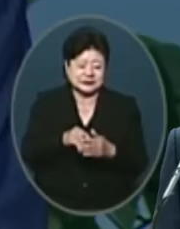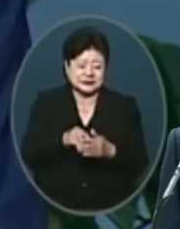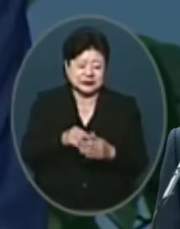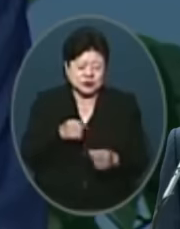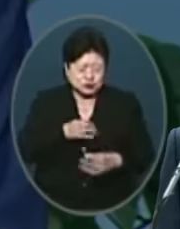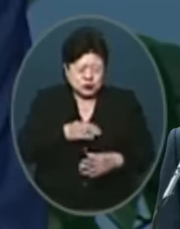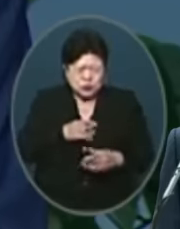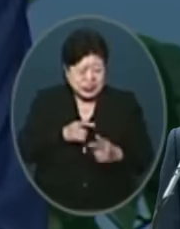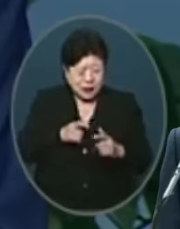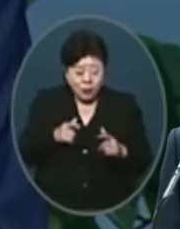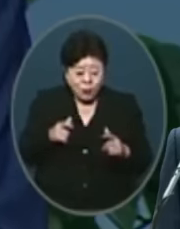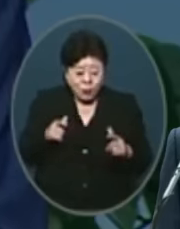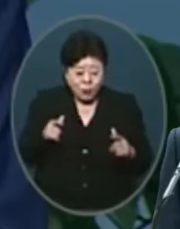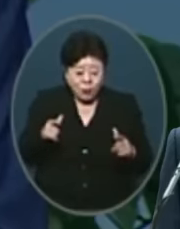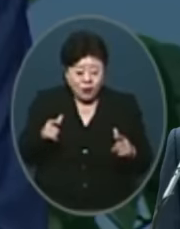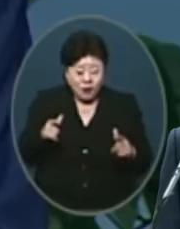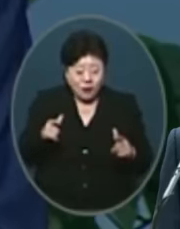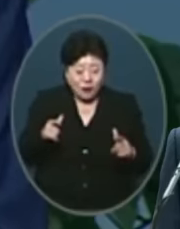두려워하지 않고